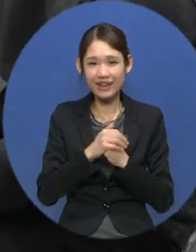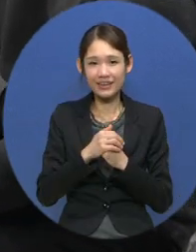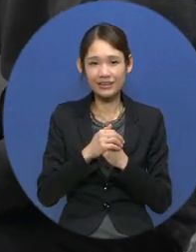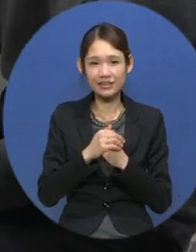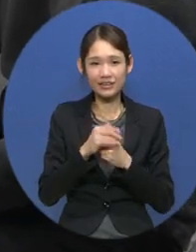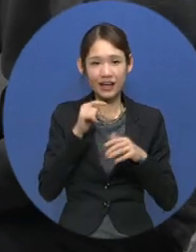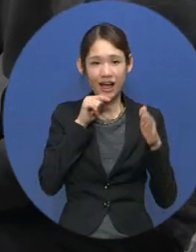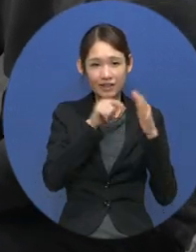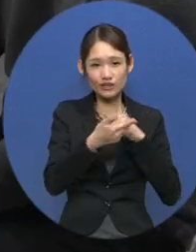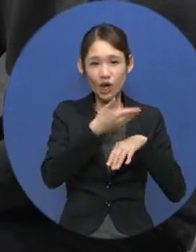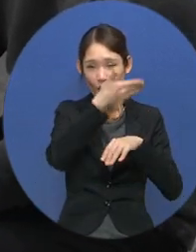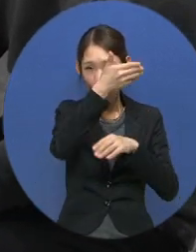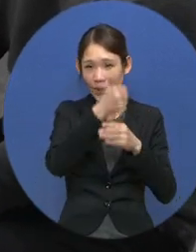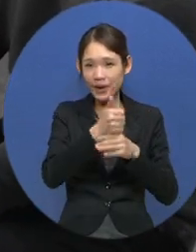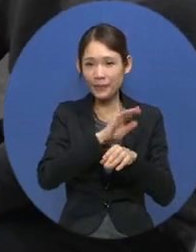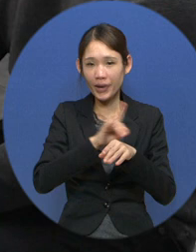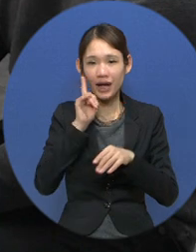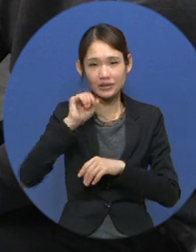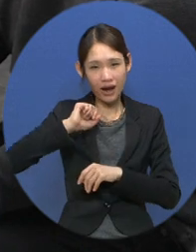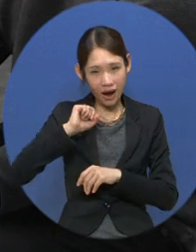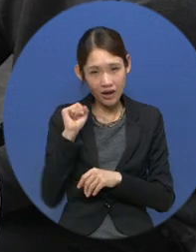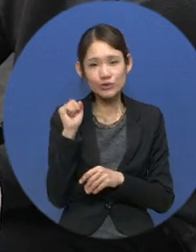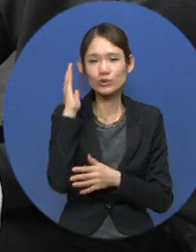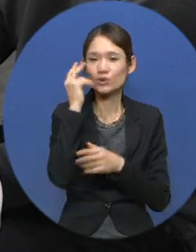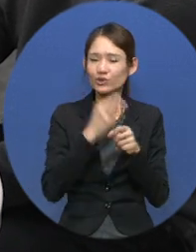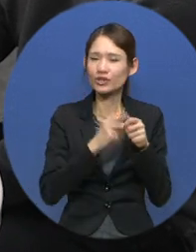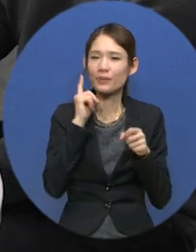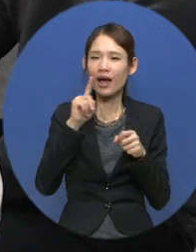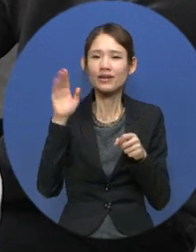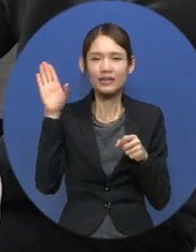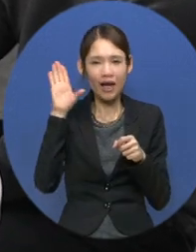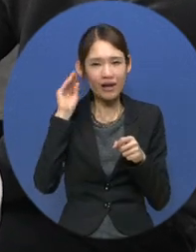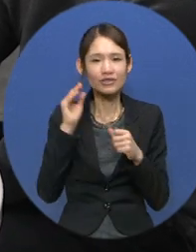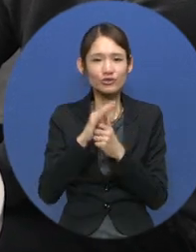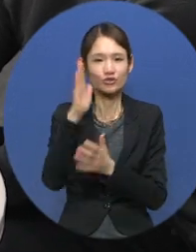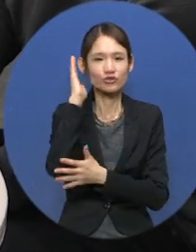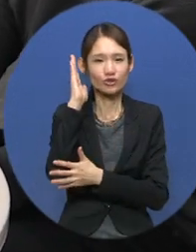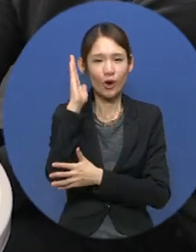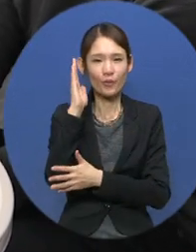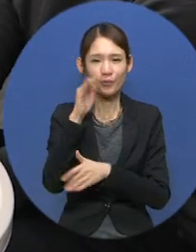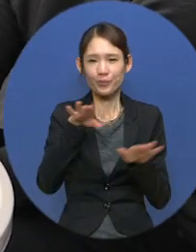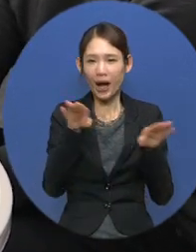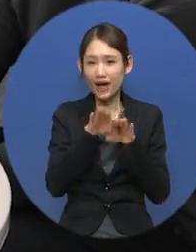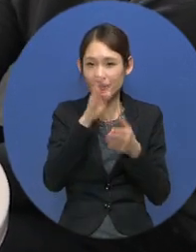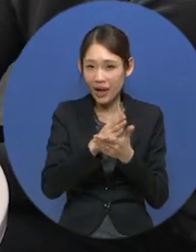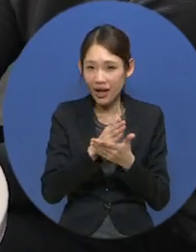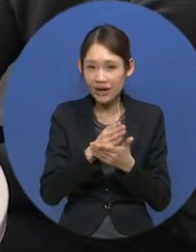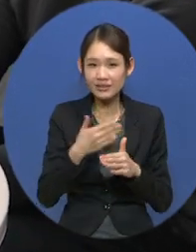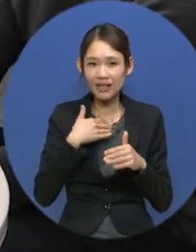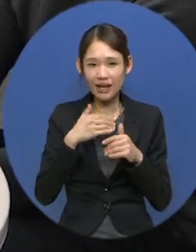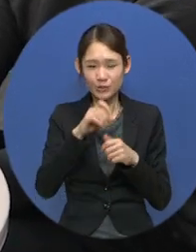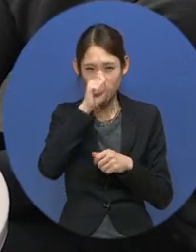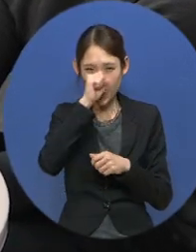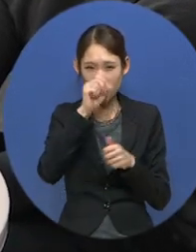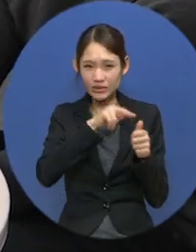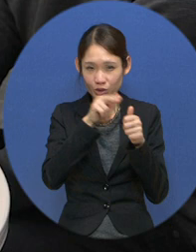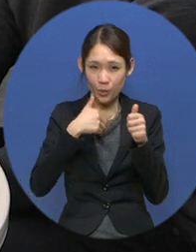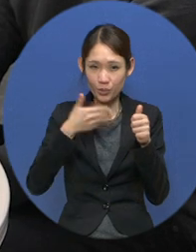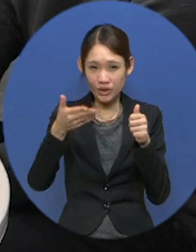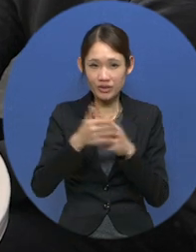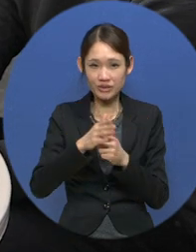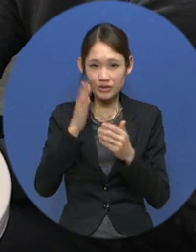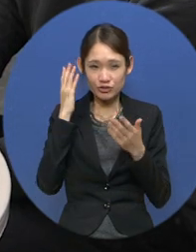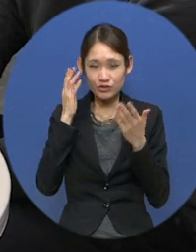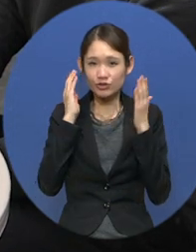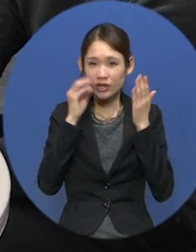선배님들 말 잘 듣고. 교수님들 말 잘 듣고. 어? 수업 땡땡 치지 말고. 그리고 내가 대학생활에 꿀팁을 하나 줄게. 네. 수강